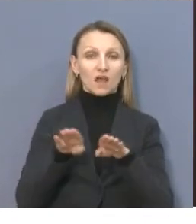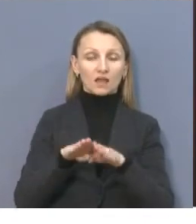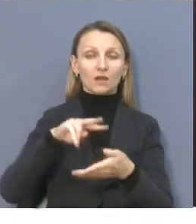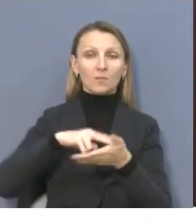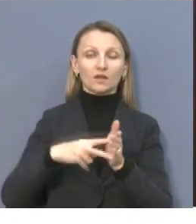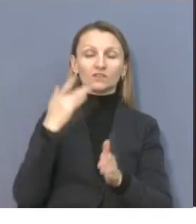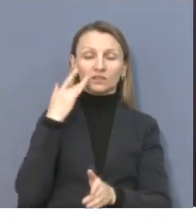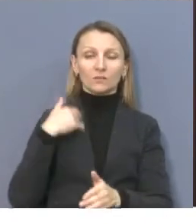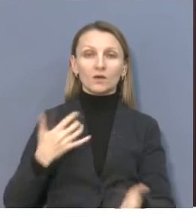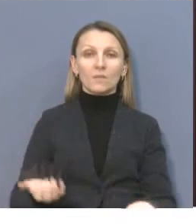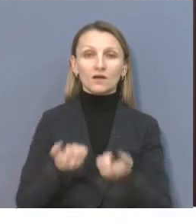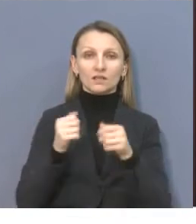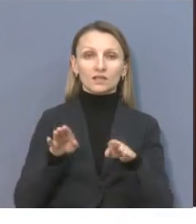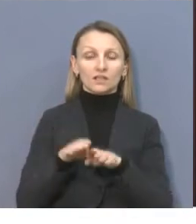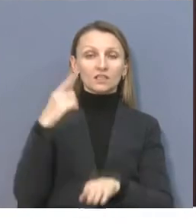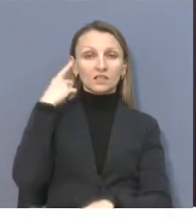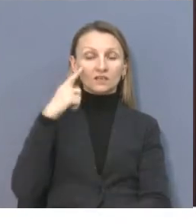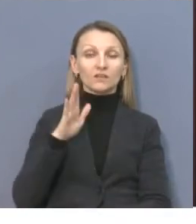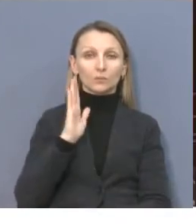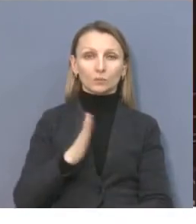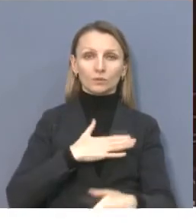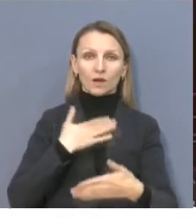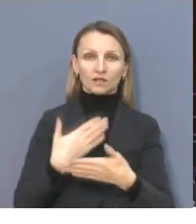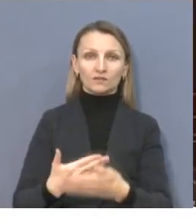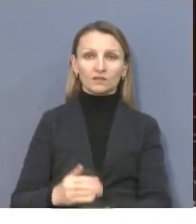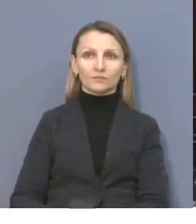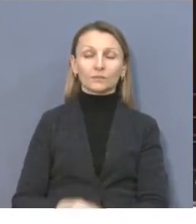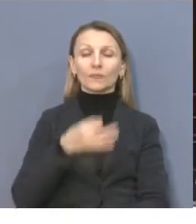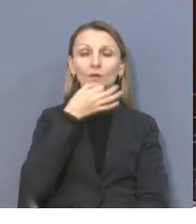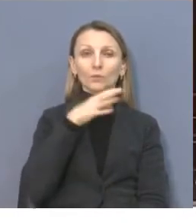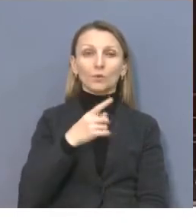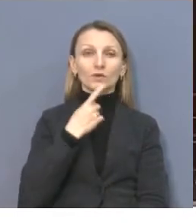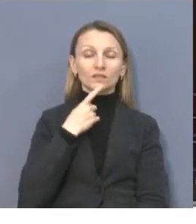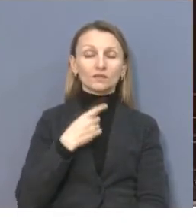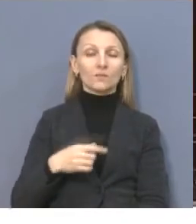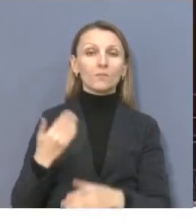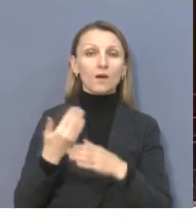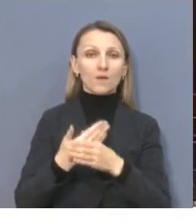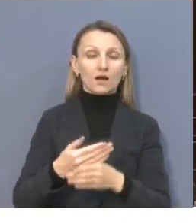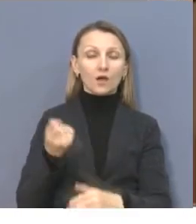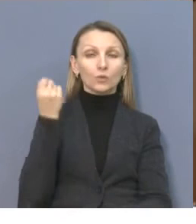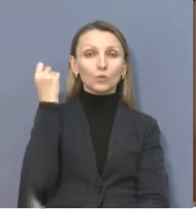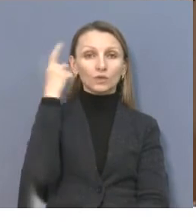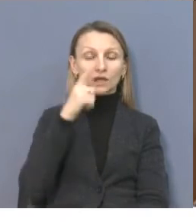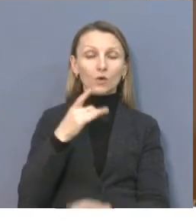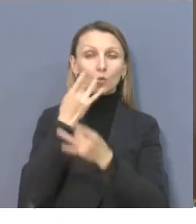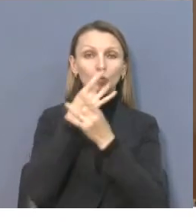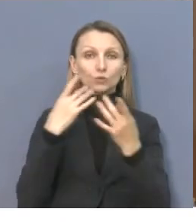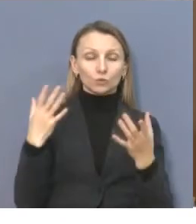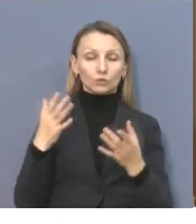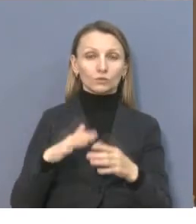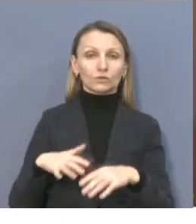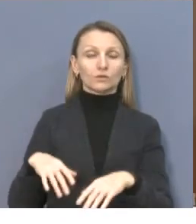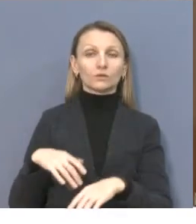поддерживаем такие инициативы и впредь намеренным быть активным любой язык помогает узнать культуру народа разгонять его исторические грани